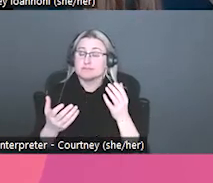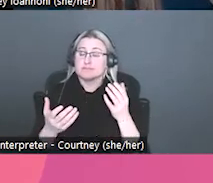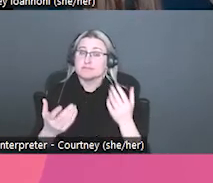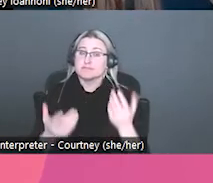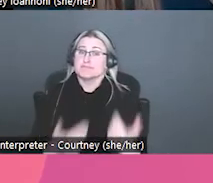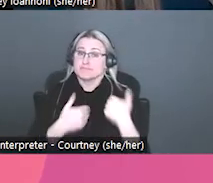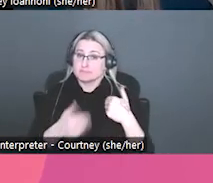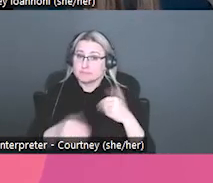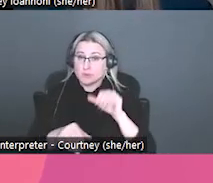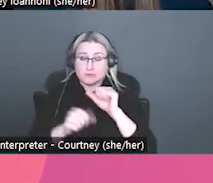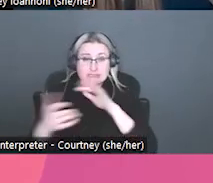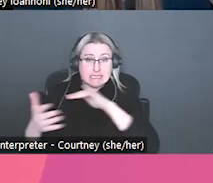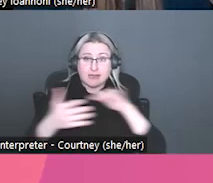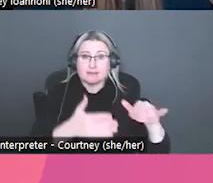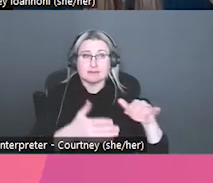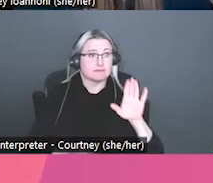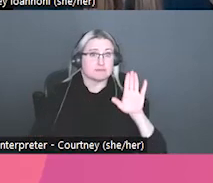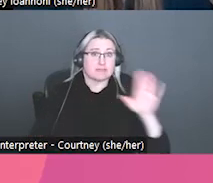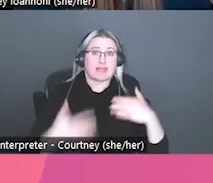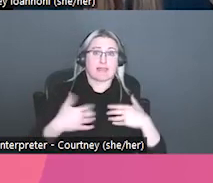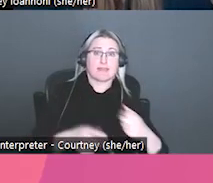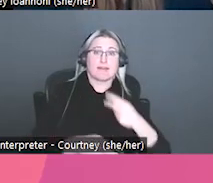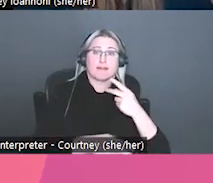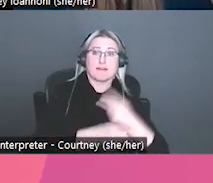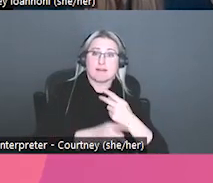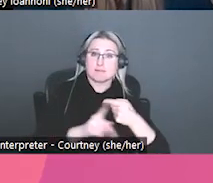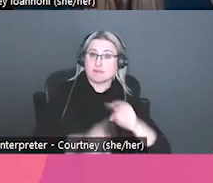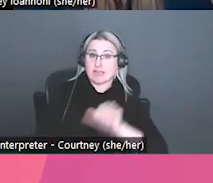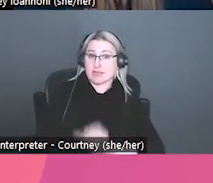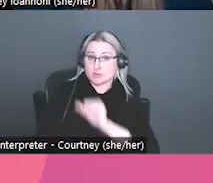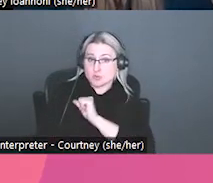Plusieurs universitaires ont mené des études